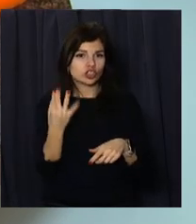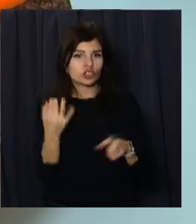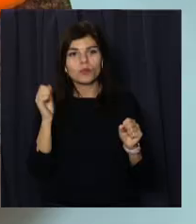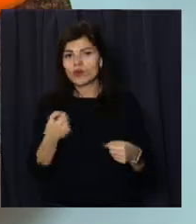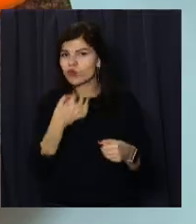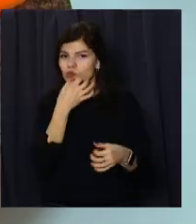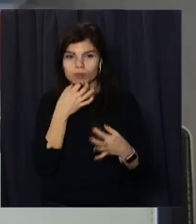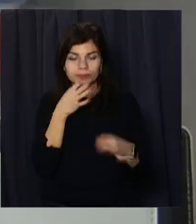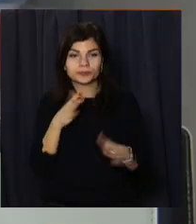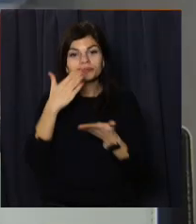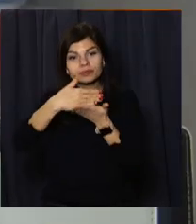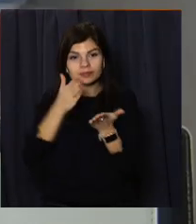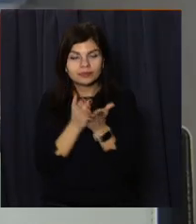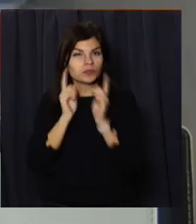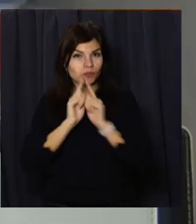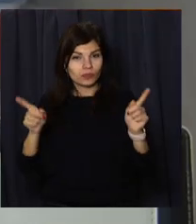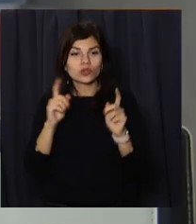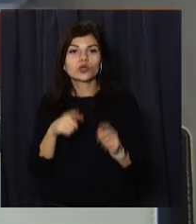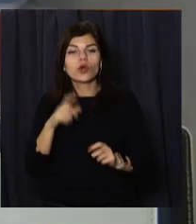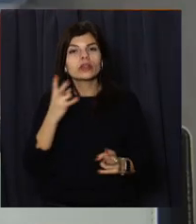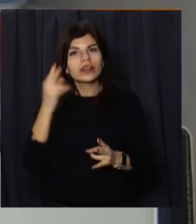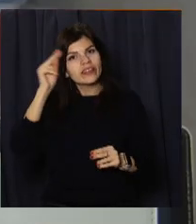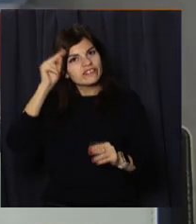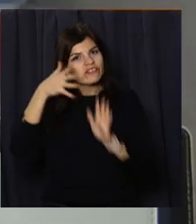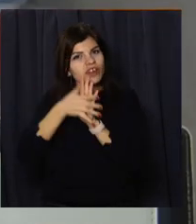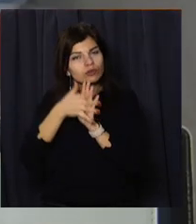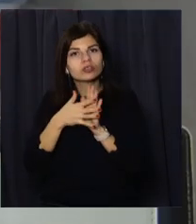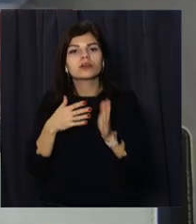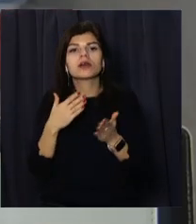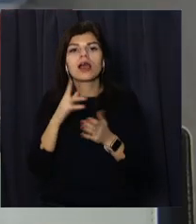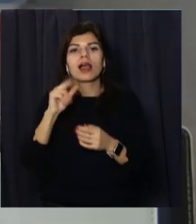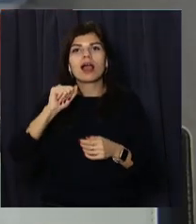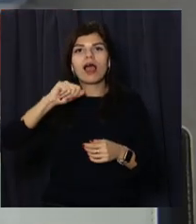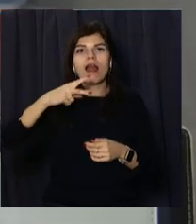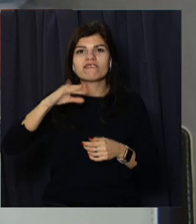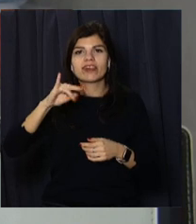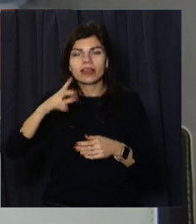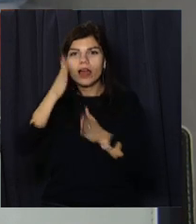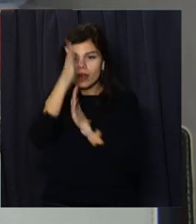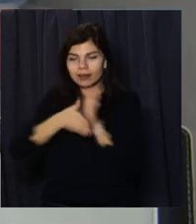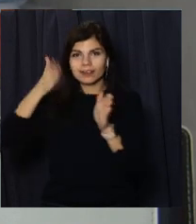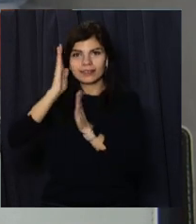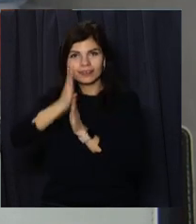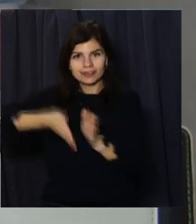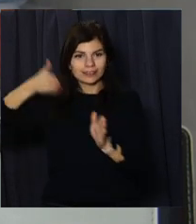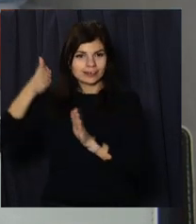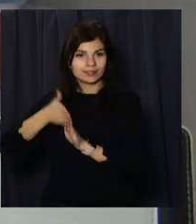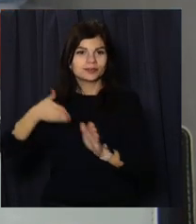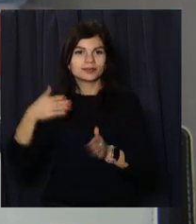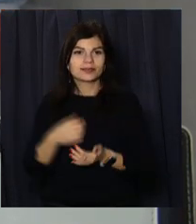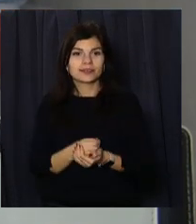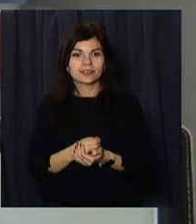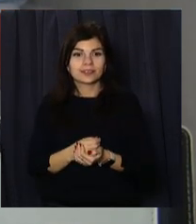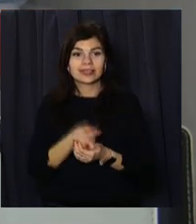по овочам та фруктам. Берем киви и делаем из него цветок лотоса. Это будет наш первый, самый